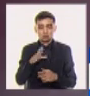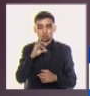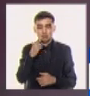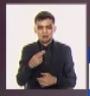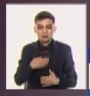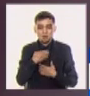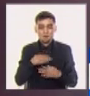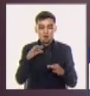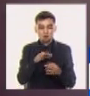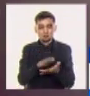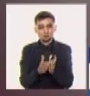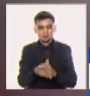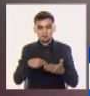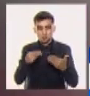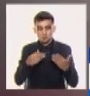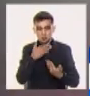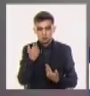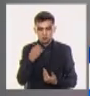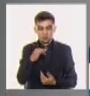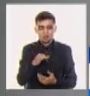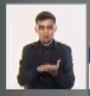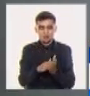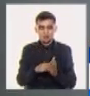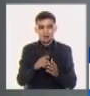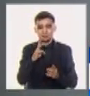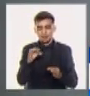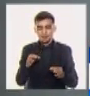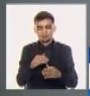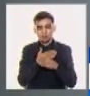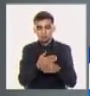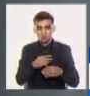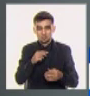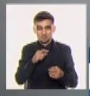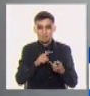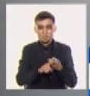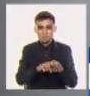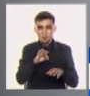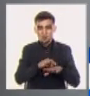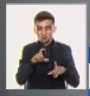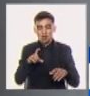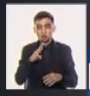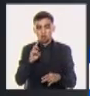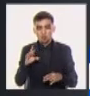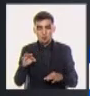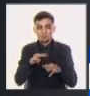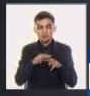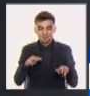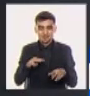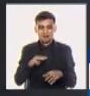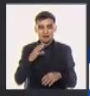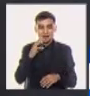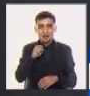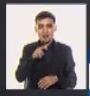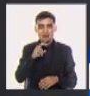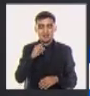не заключает с медцентром договор на оказание услуг. Хотя министр здравоохранения Алексей Цой и аким Алматы Бахаджан